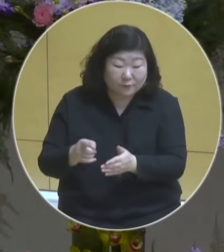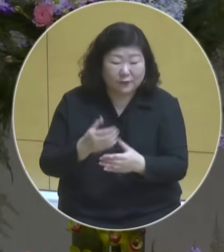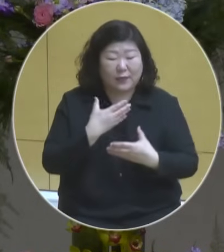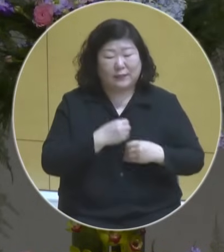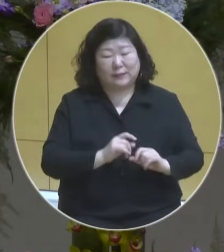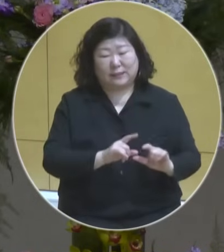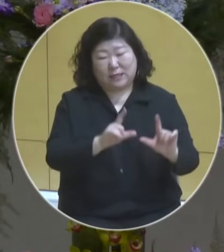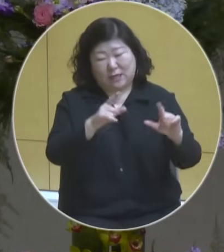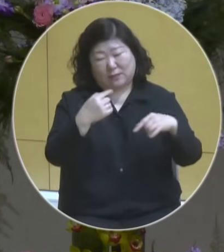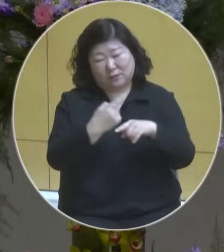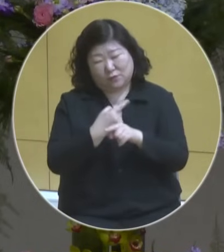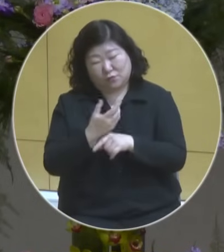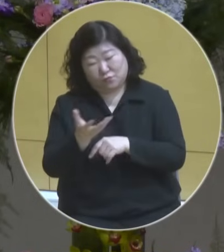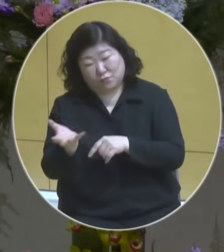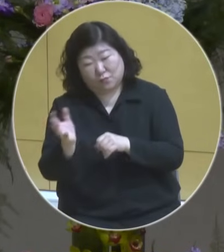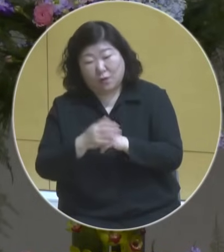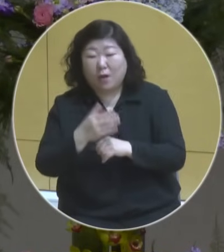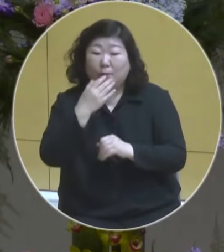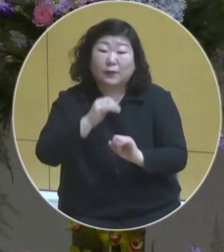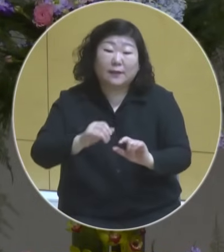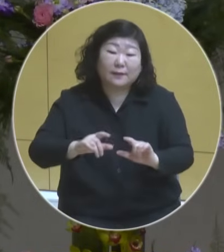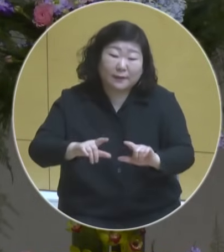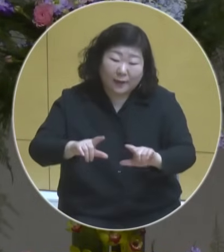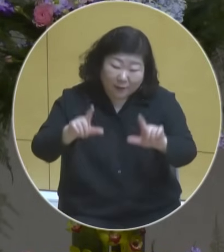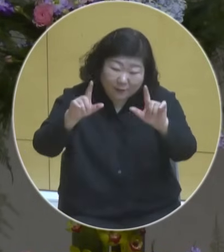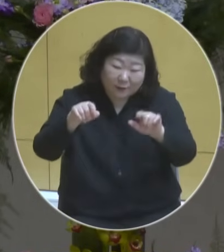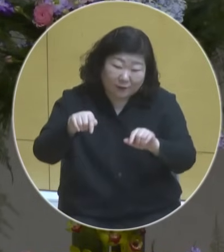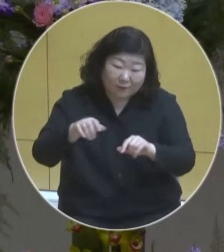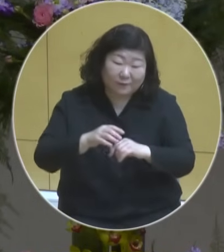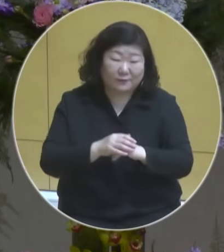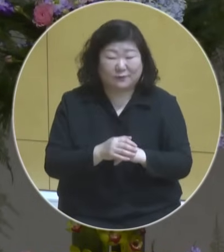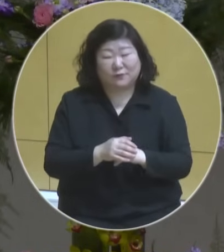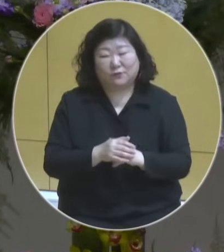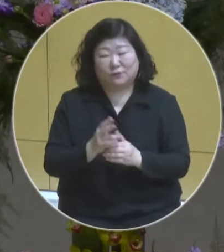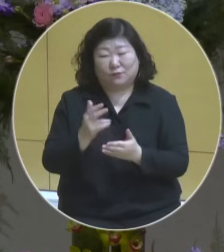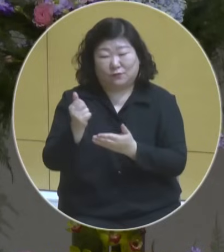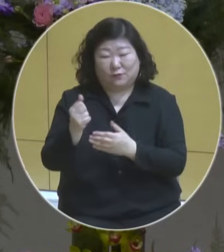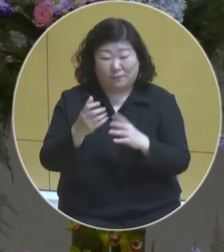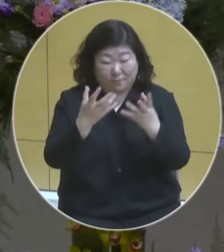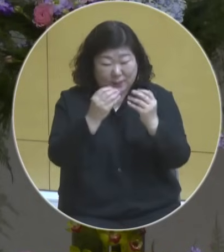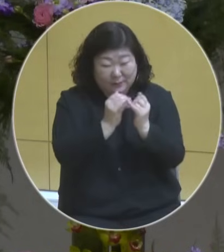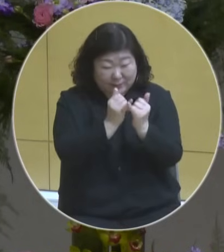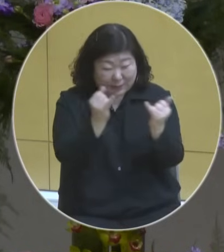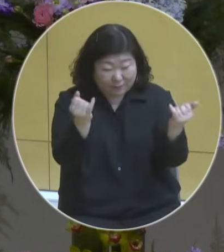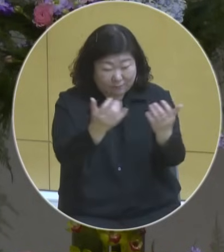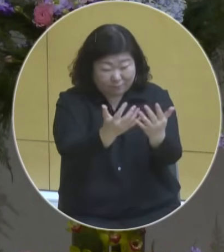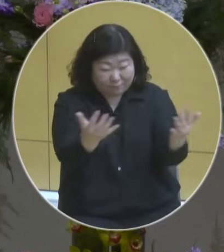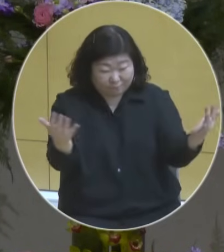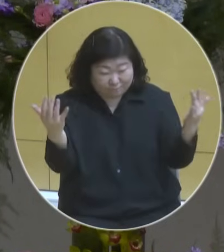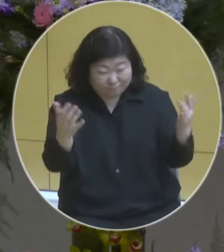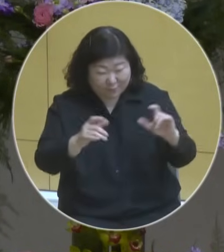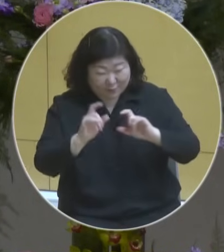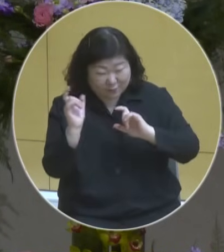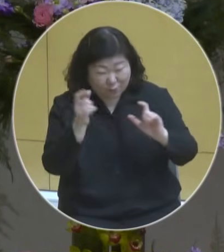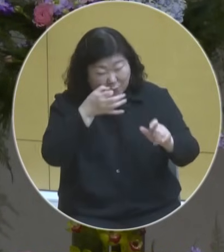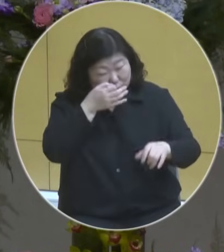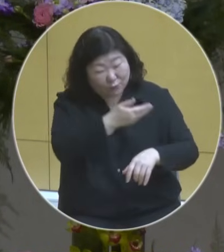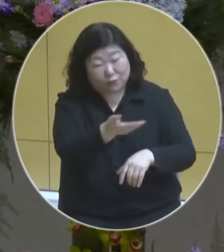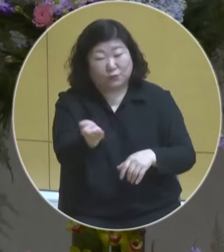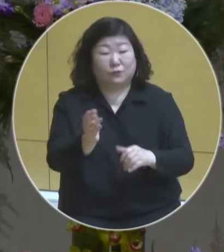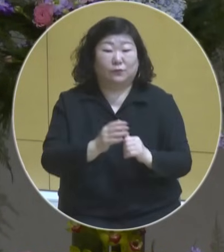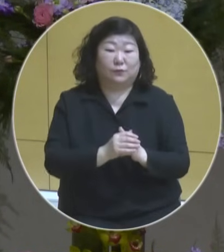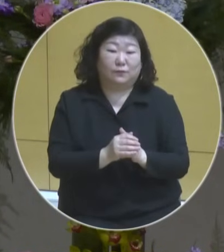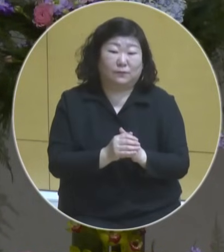주시면서이 날이 가장 복된 날인 것을 주님께서 그 많은 사람들 앞에 선포하고 보여주시고